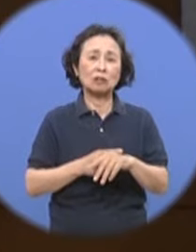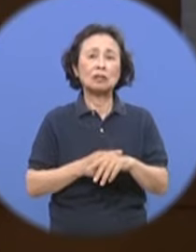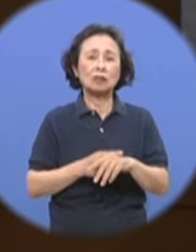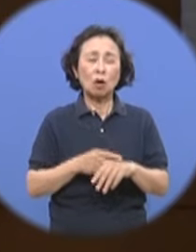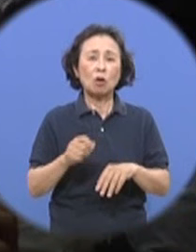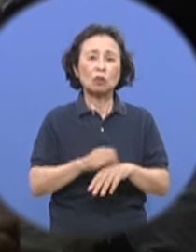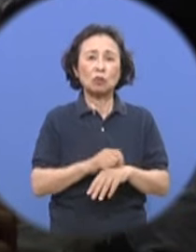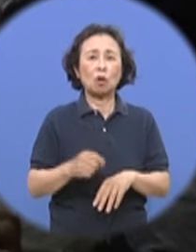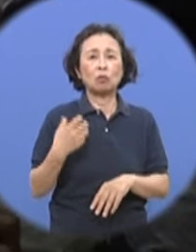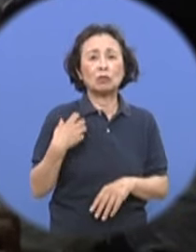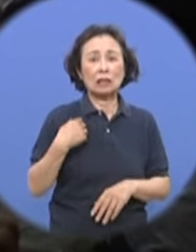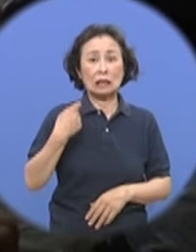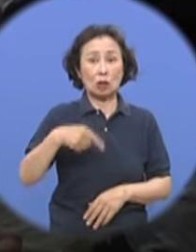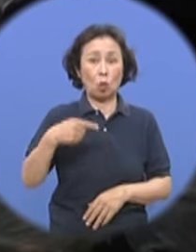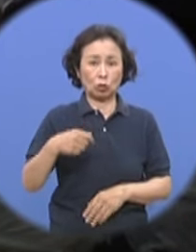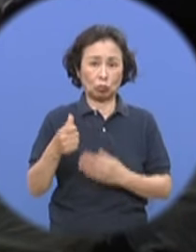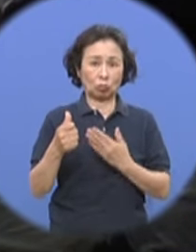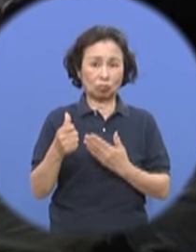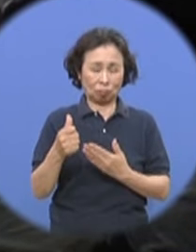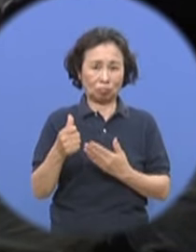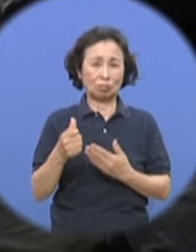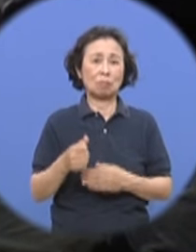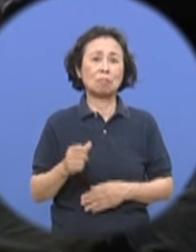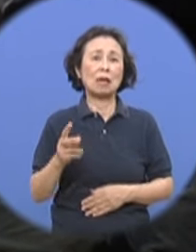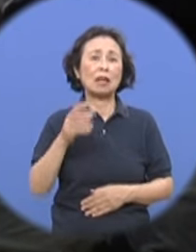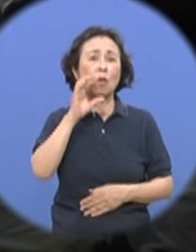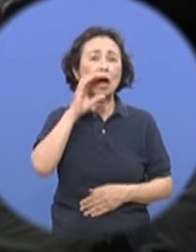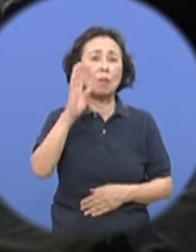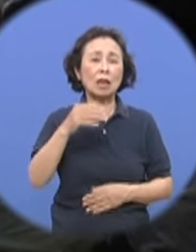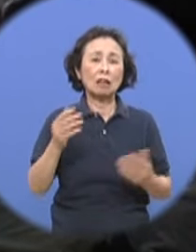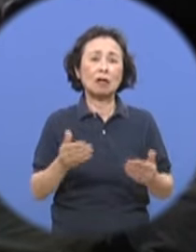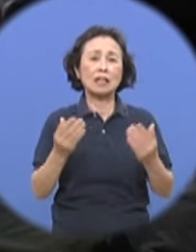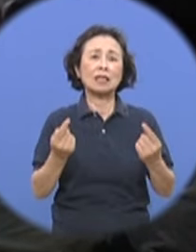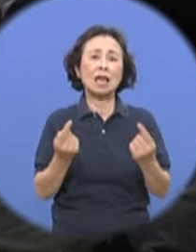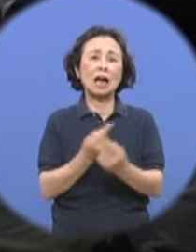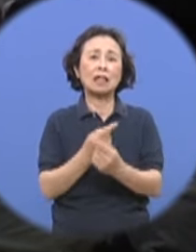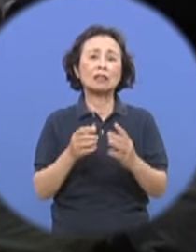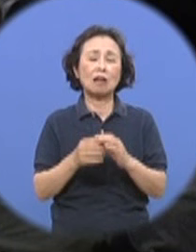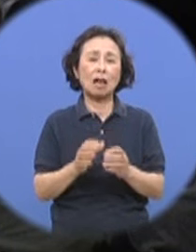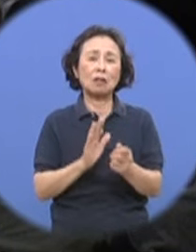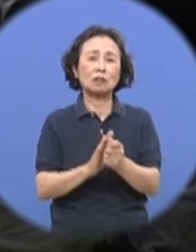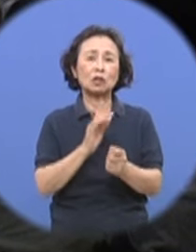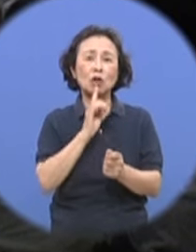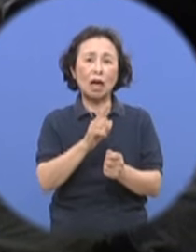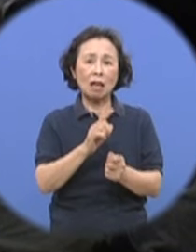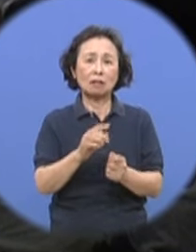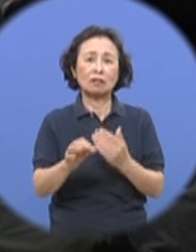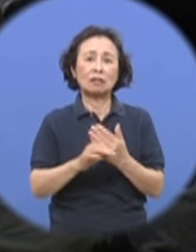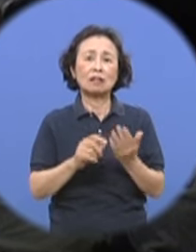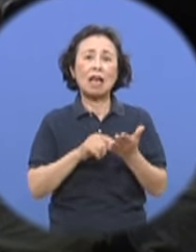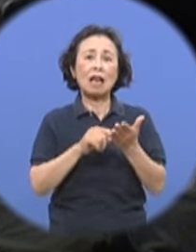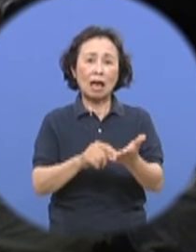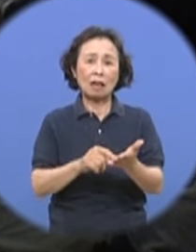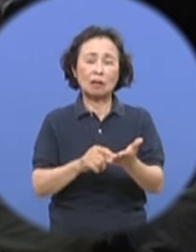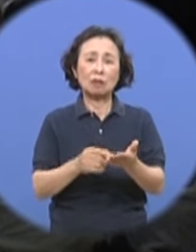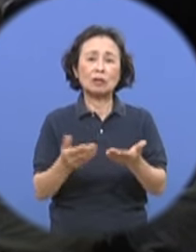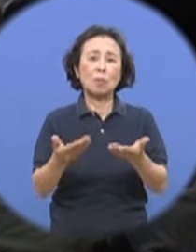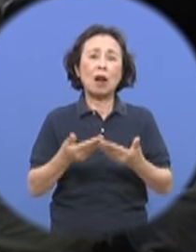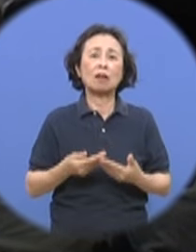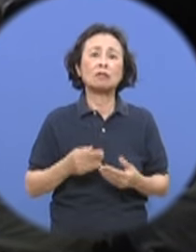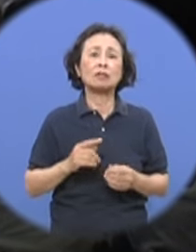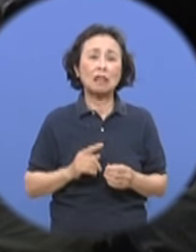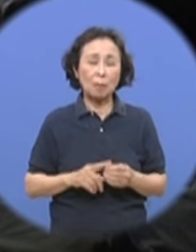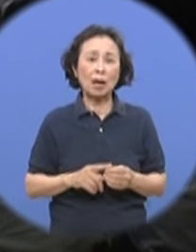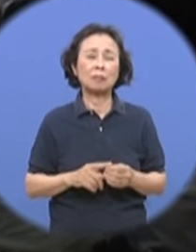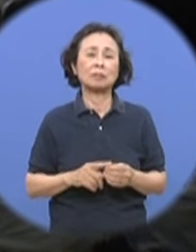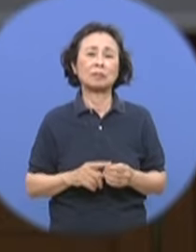を務めています。また和歌山県の活性化につながる助言や提言を行ってもらおうと県が設